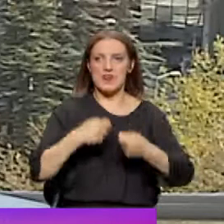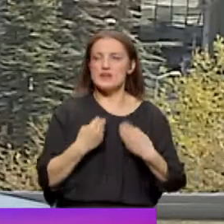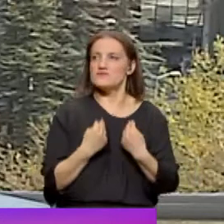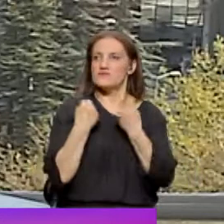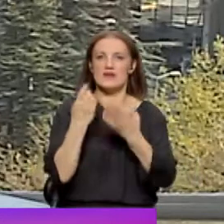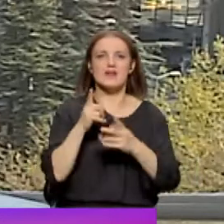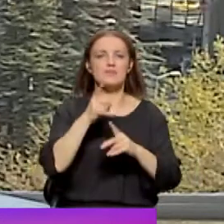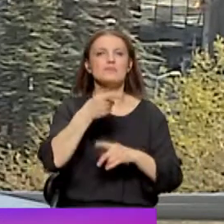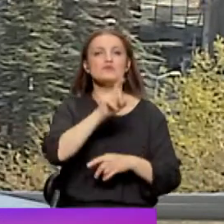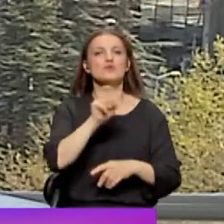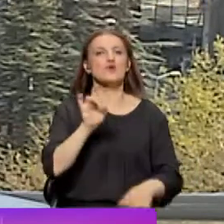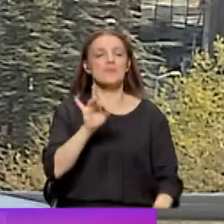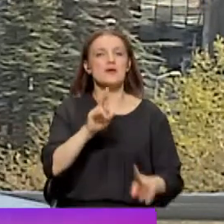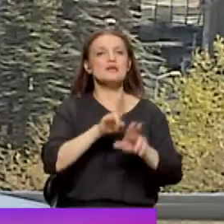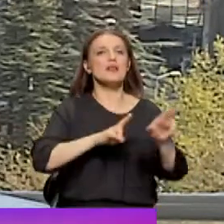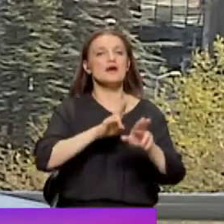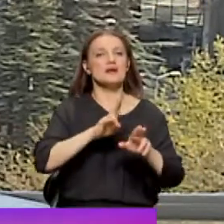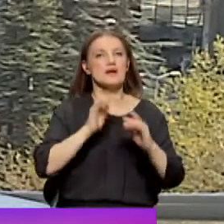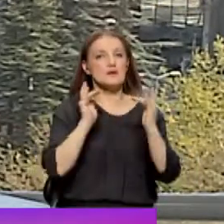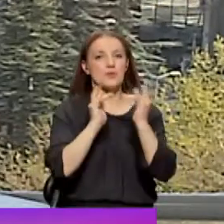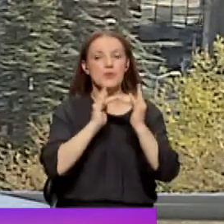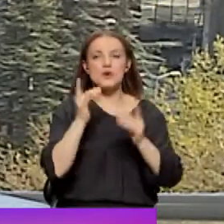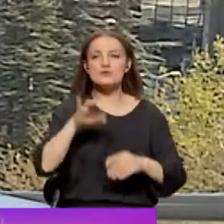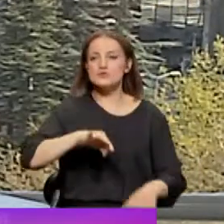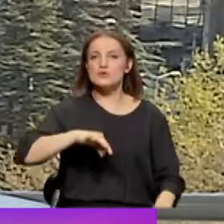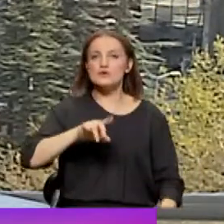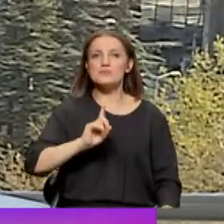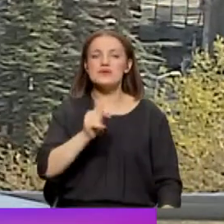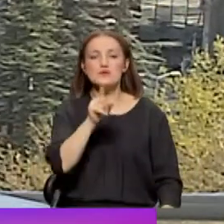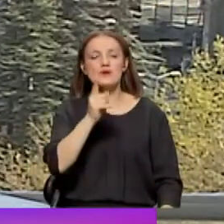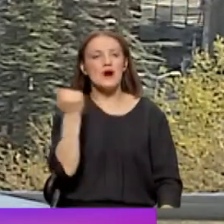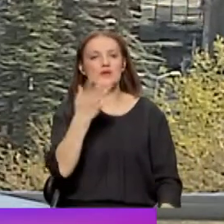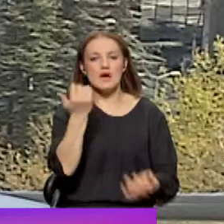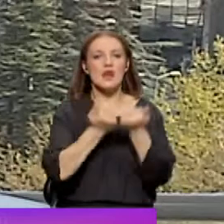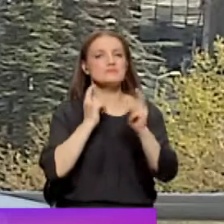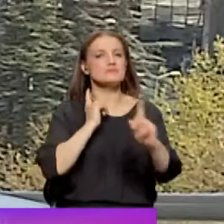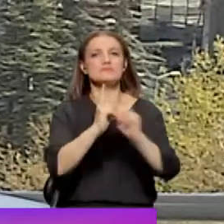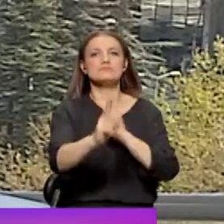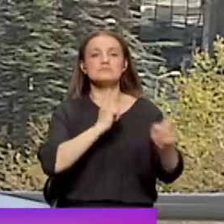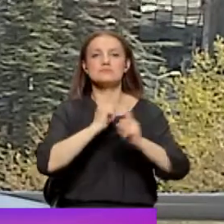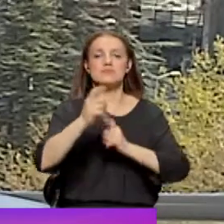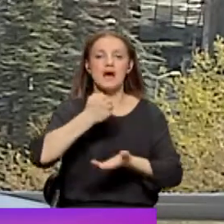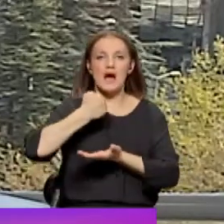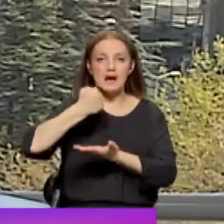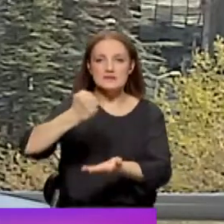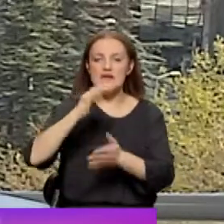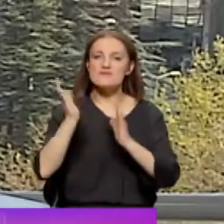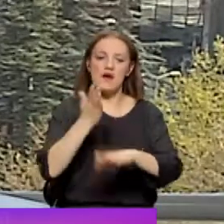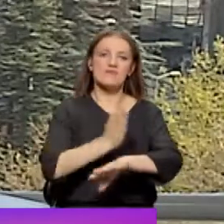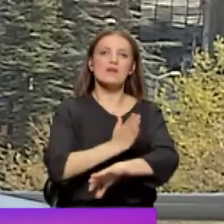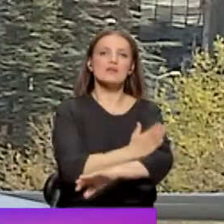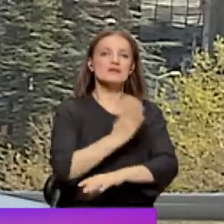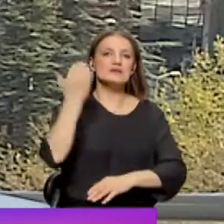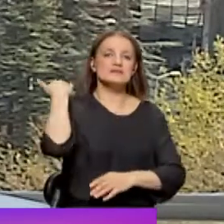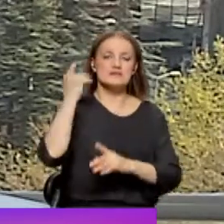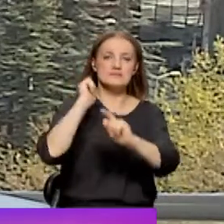Köprüsü acaba şu anda ne kadar araç geçiyor ve hazineye ya da vatandaşın sırtına ne kadar yük biniyor,